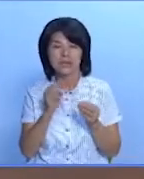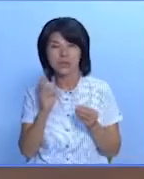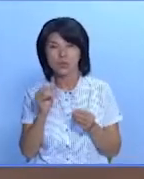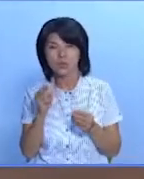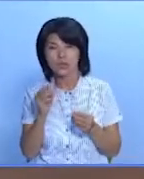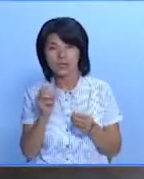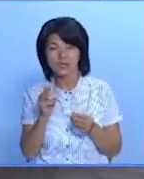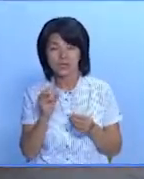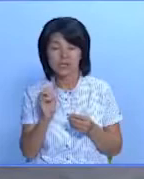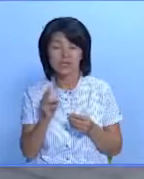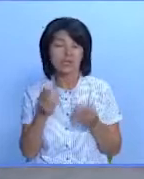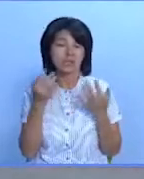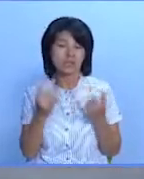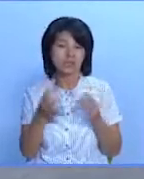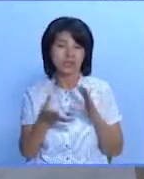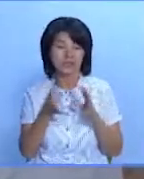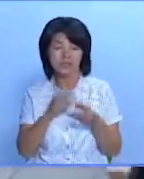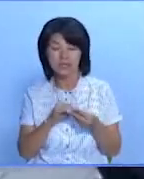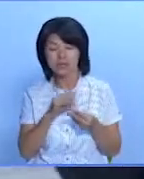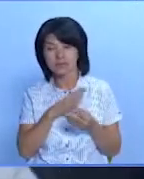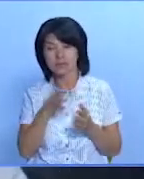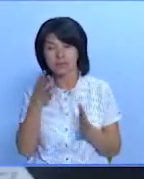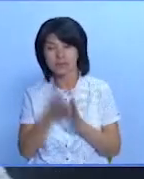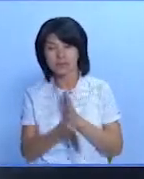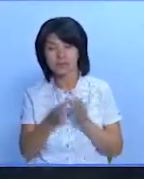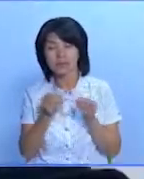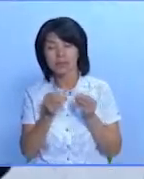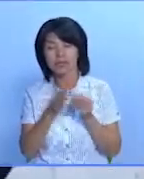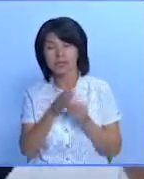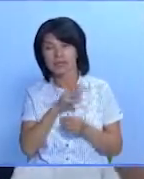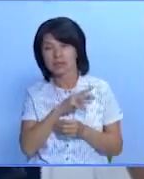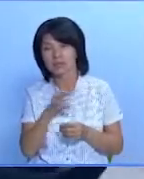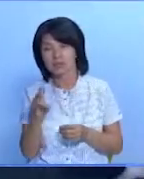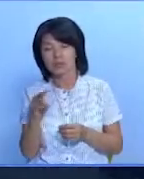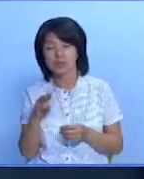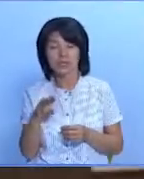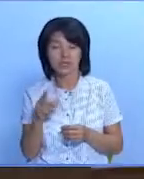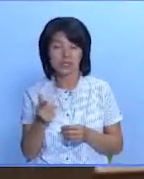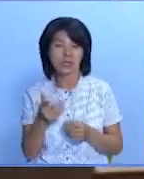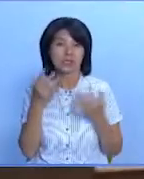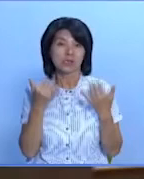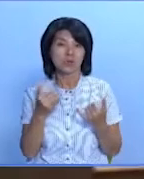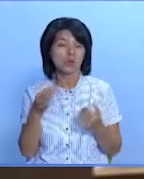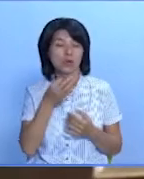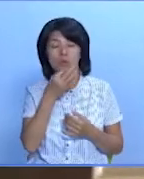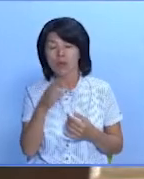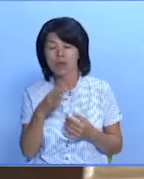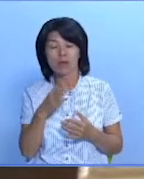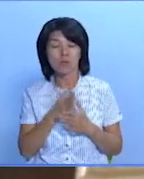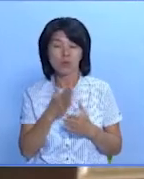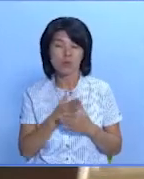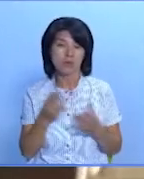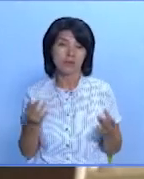за весь период оказания поддержки в сумме было затрачено около 15 миллионов тенге. Сегодня любая помощь важна. Только сплотившись